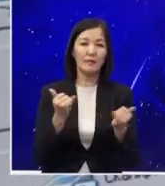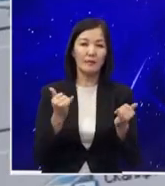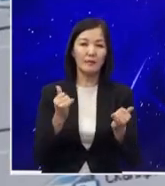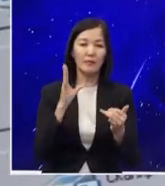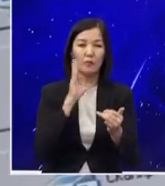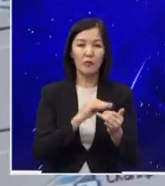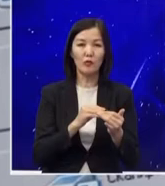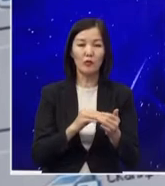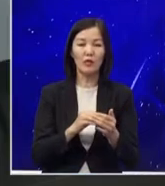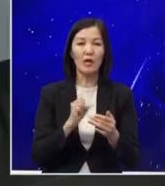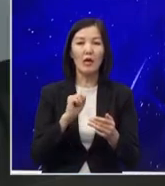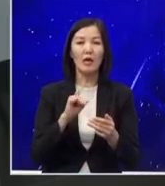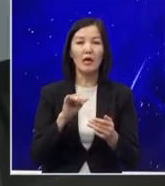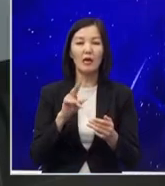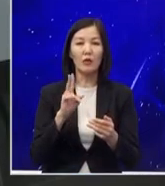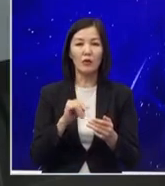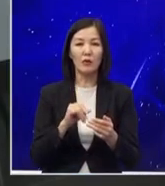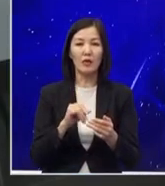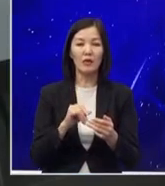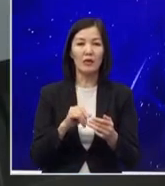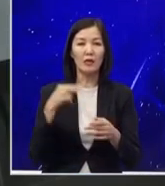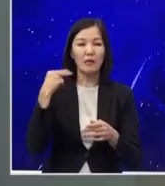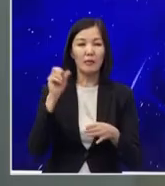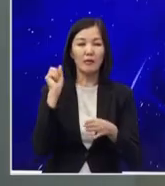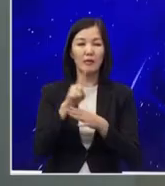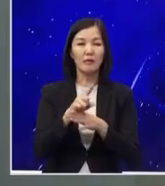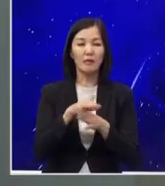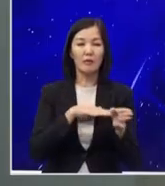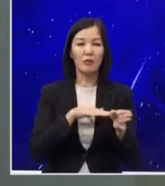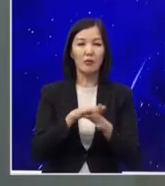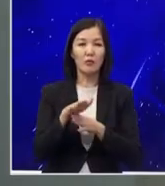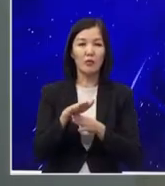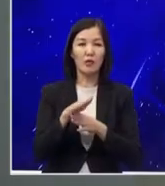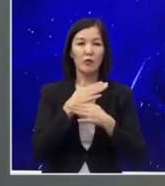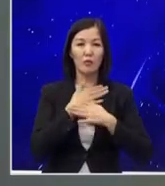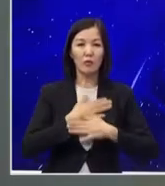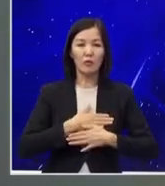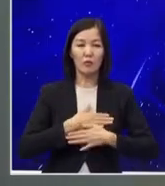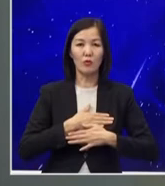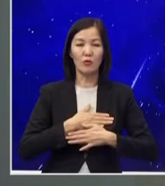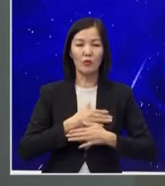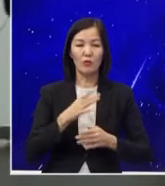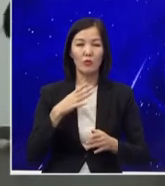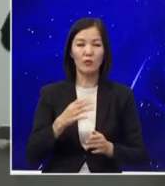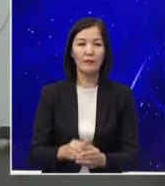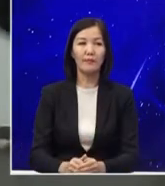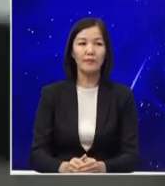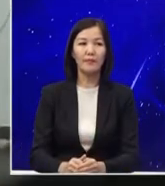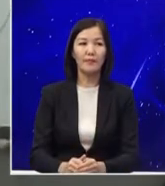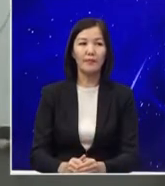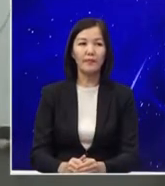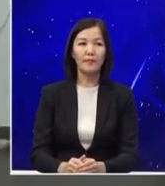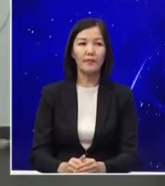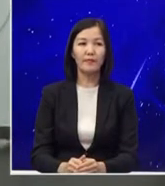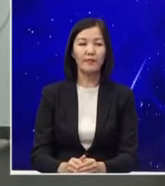жауаптылары. Айгүл Сағадиева қызы бұл аудандағы президент тапсырмасының орындалуына көңілі толғанын жасырмады. Біз алдымен сырттан қарсы